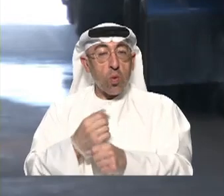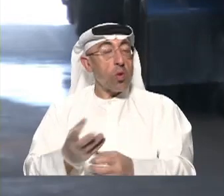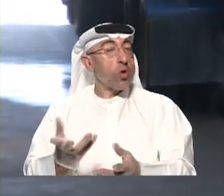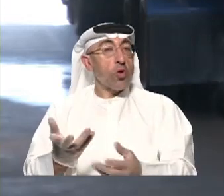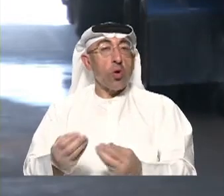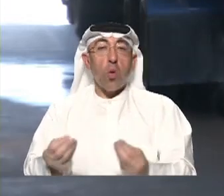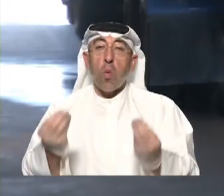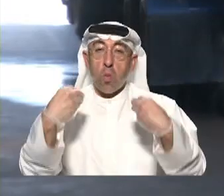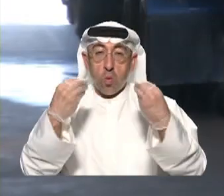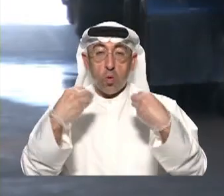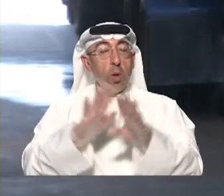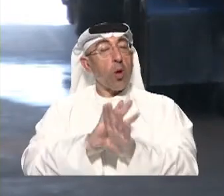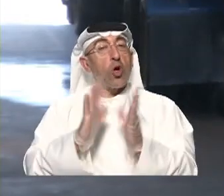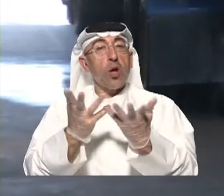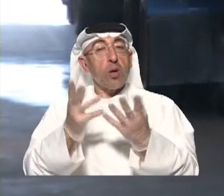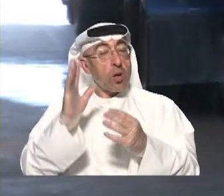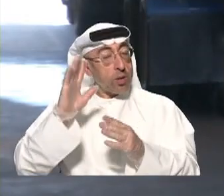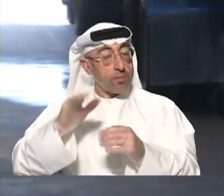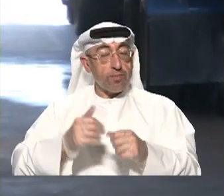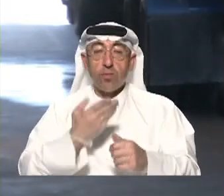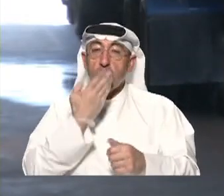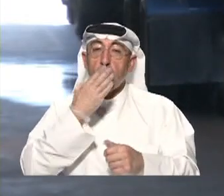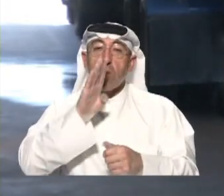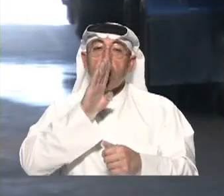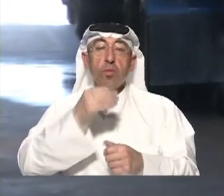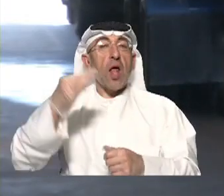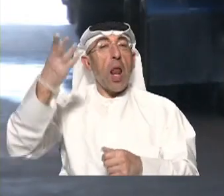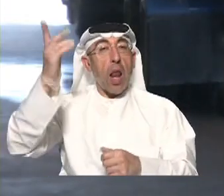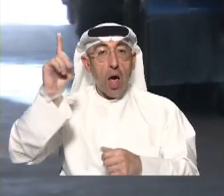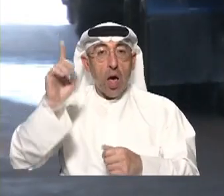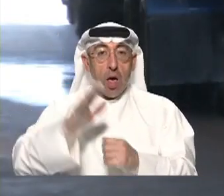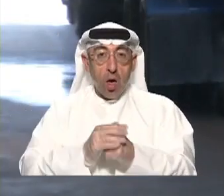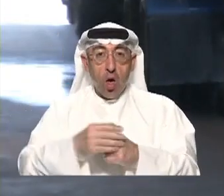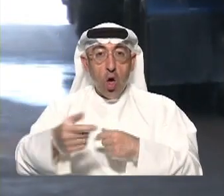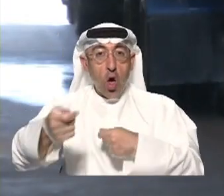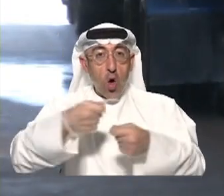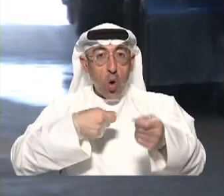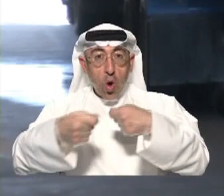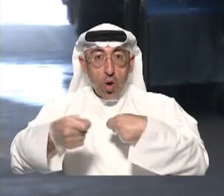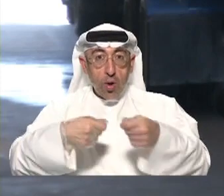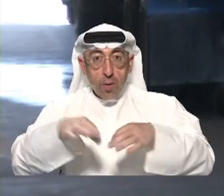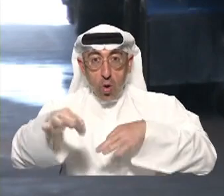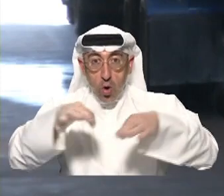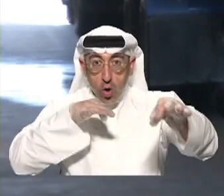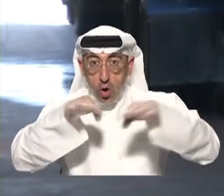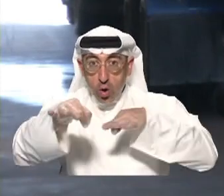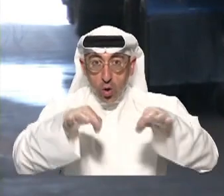تنجلي القمم، ولكن احنا عندنا خطط استراتيجيه